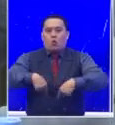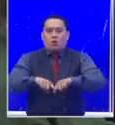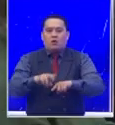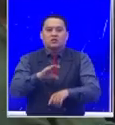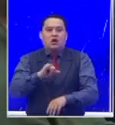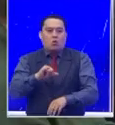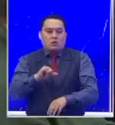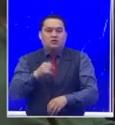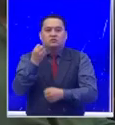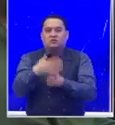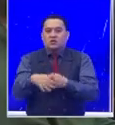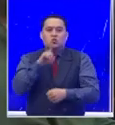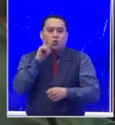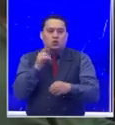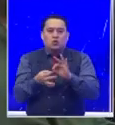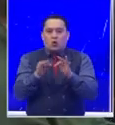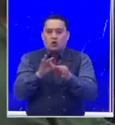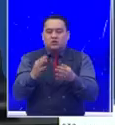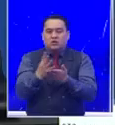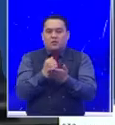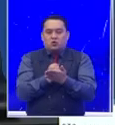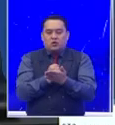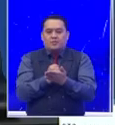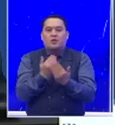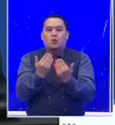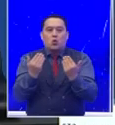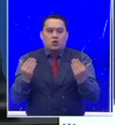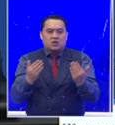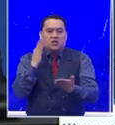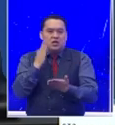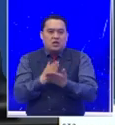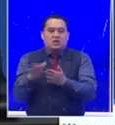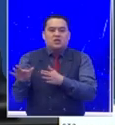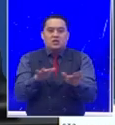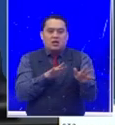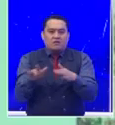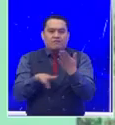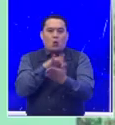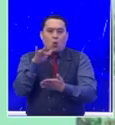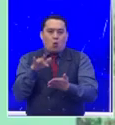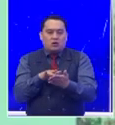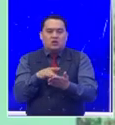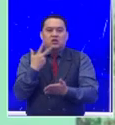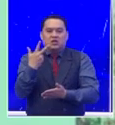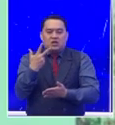«Бастау», центр детско-юношеского туризма и краеведения. Туристическую деятельность в городе осуществляет 3